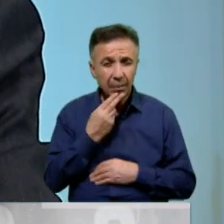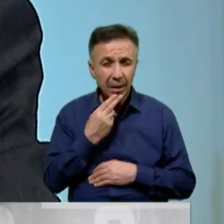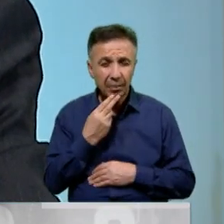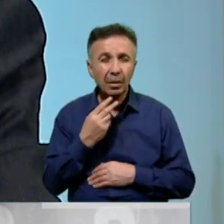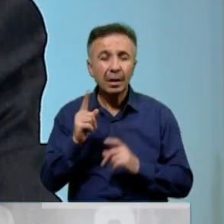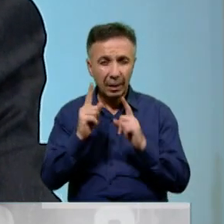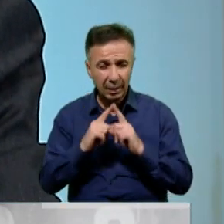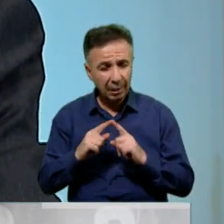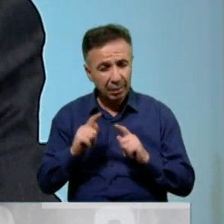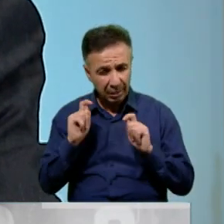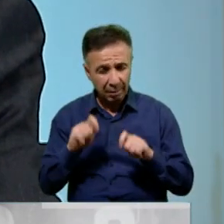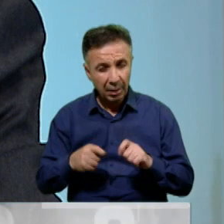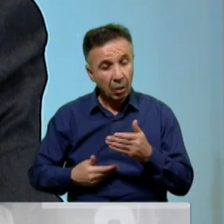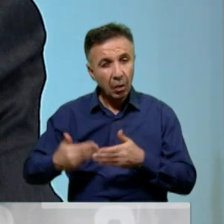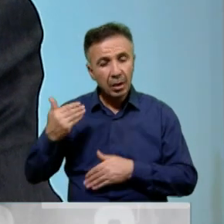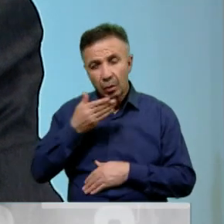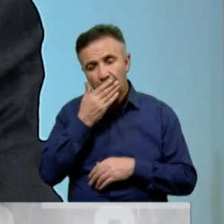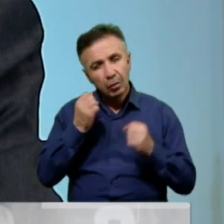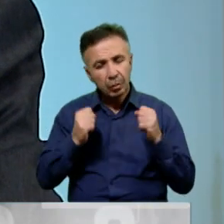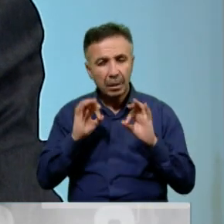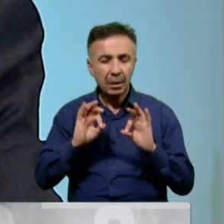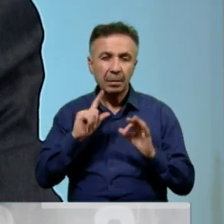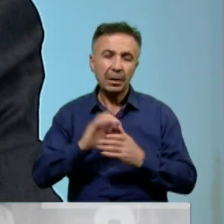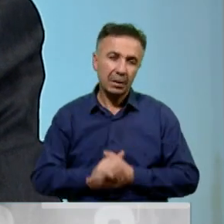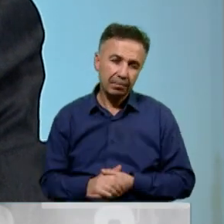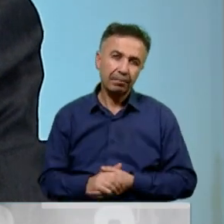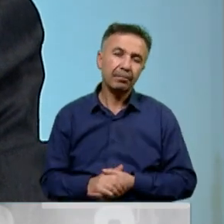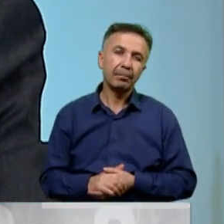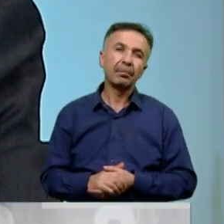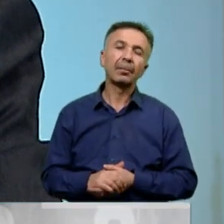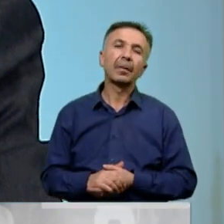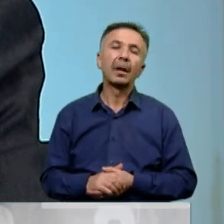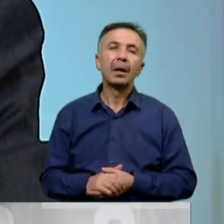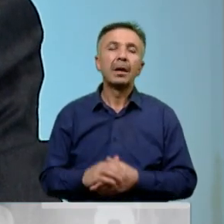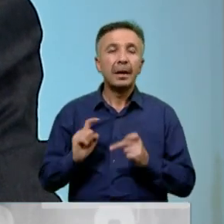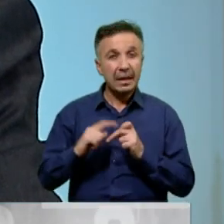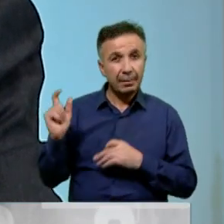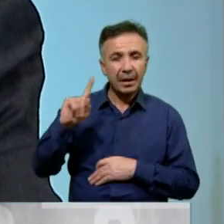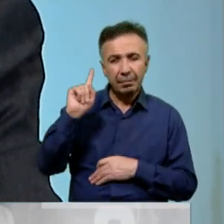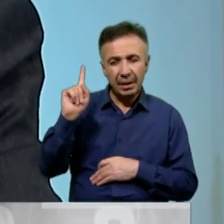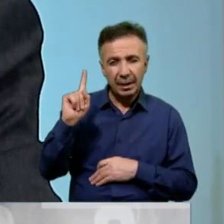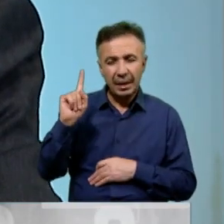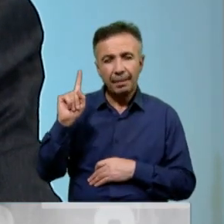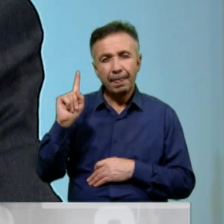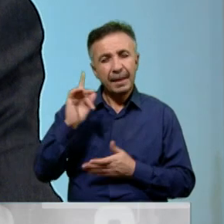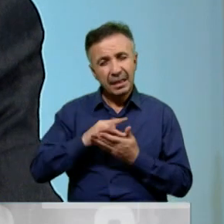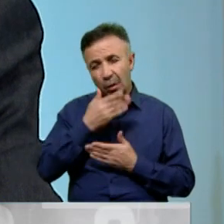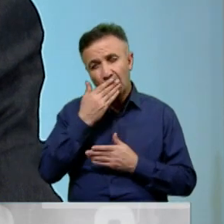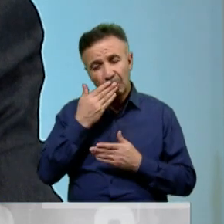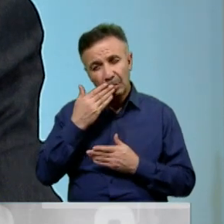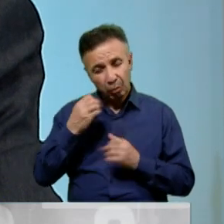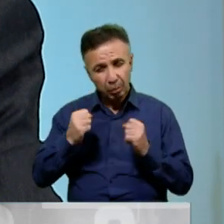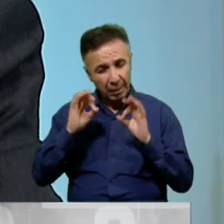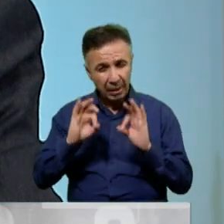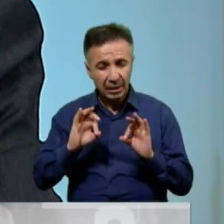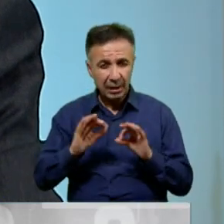hesaba katıp daha önceden başlaması lazım. O takdirde Recep'in birinde kefaret orucuna başlayan kardeşim